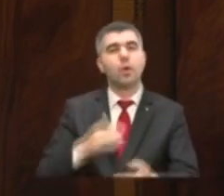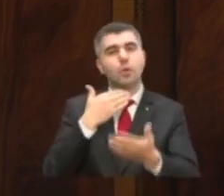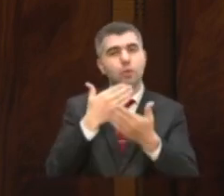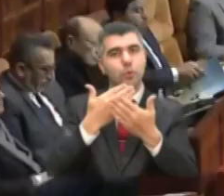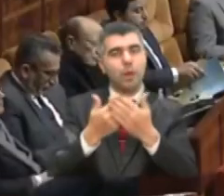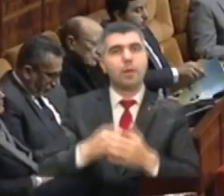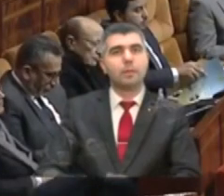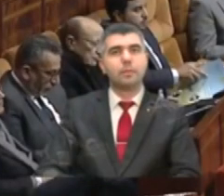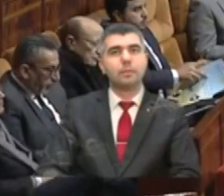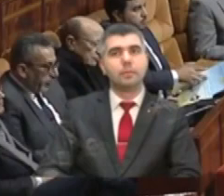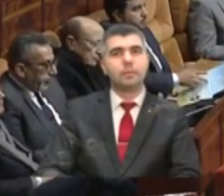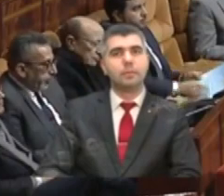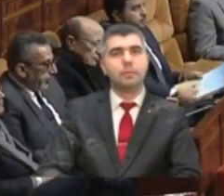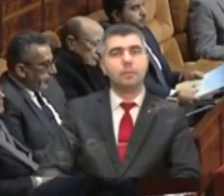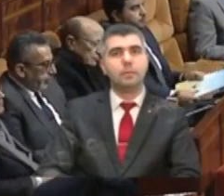النائب.